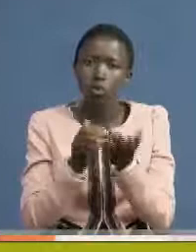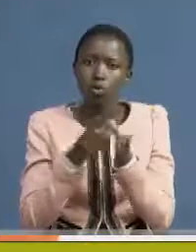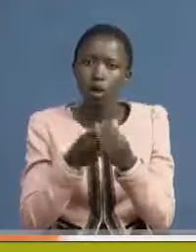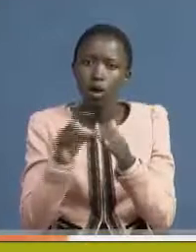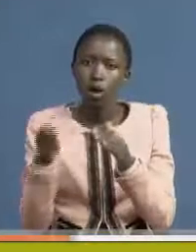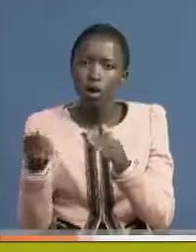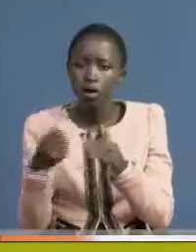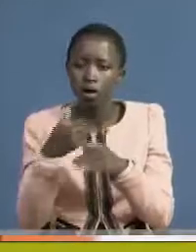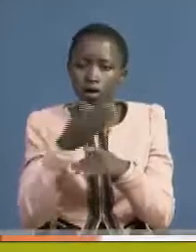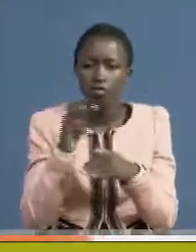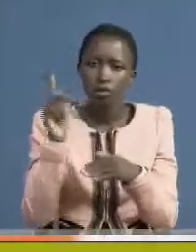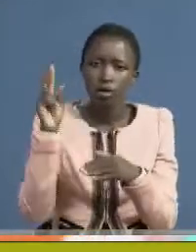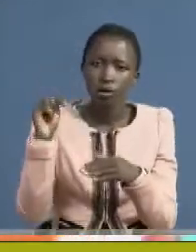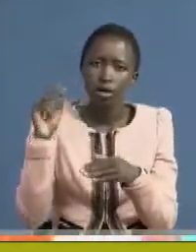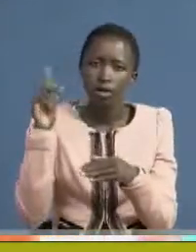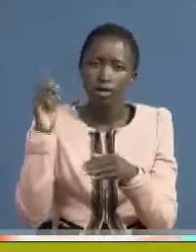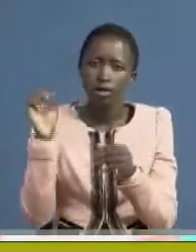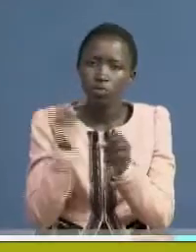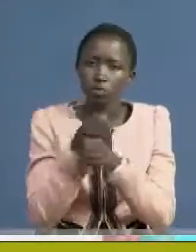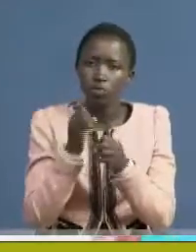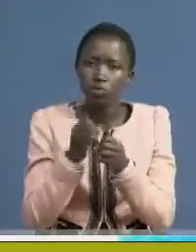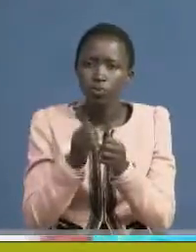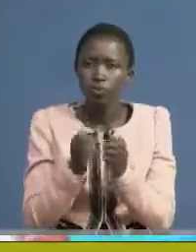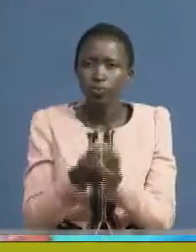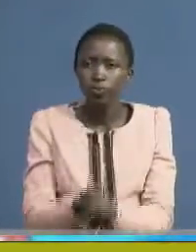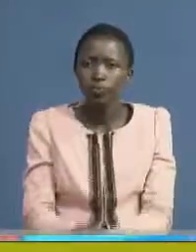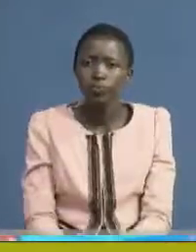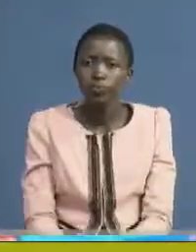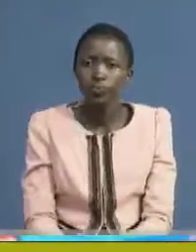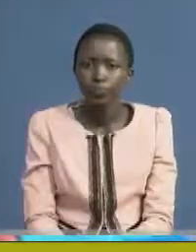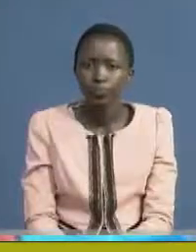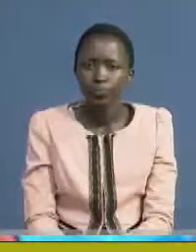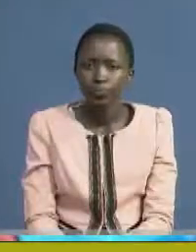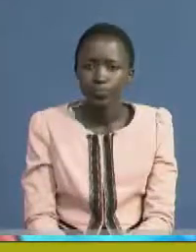jirani baada ya Knut kushindwa kukidhi mahitaji yao.